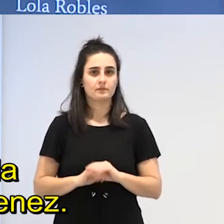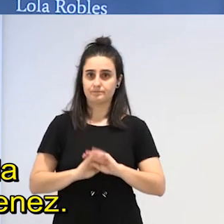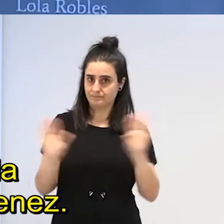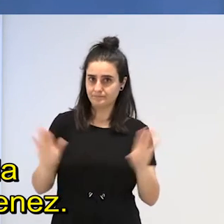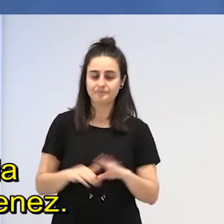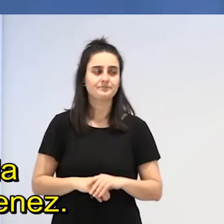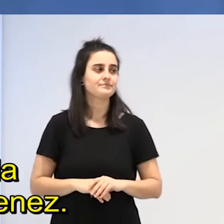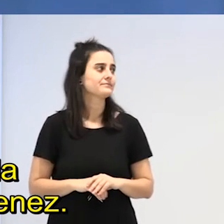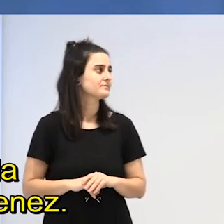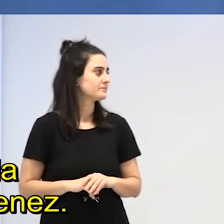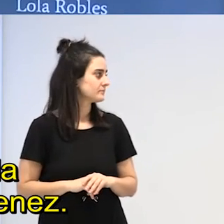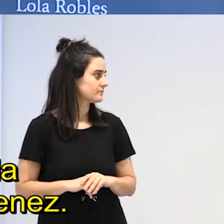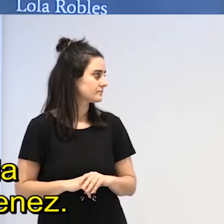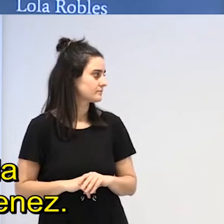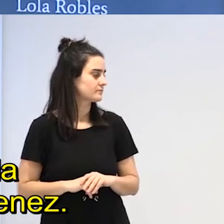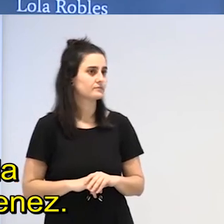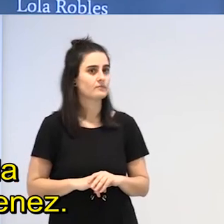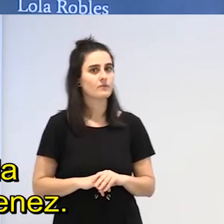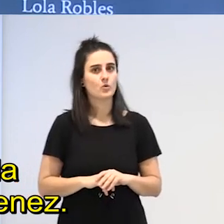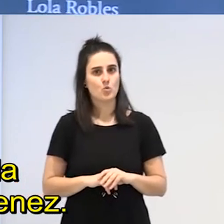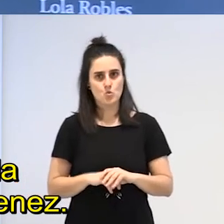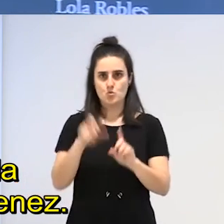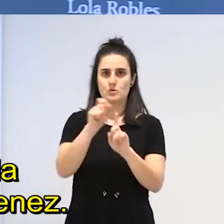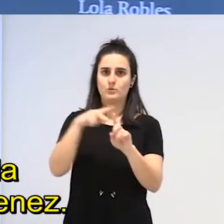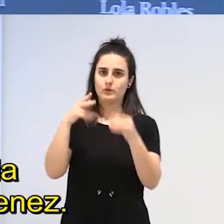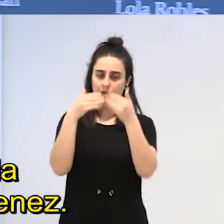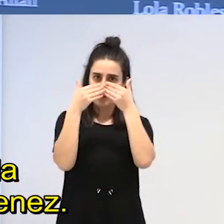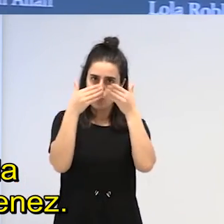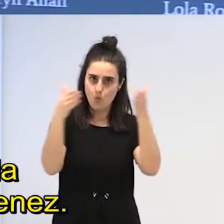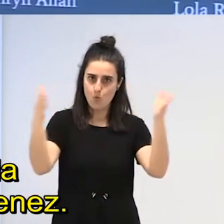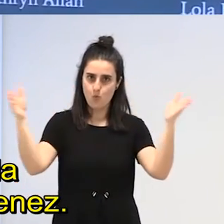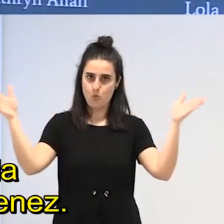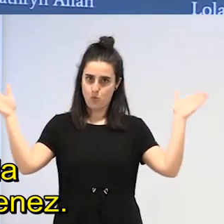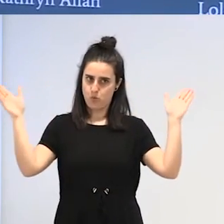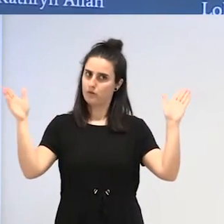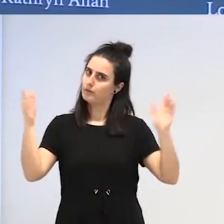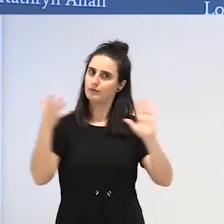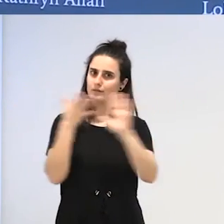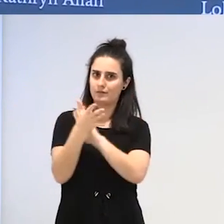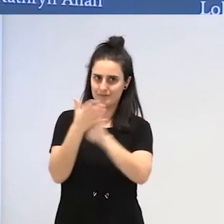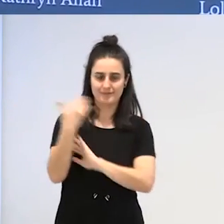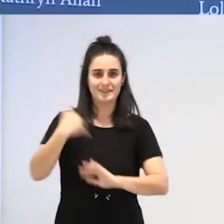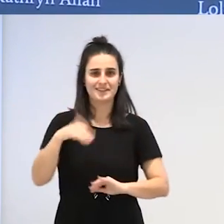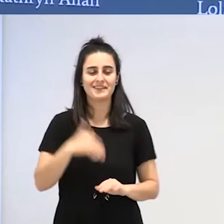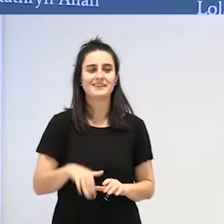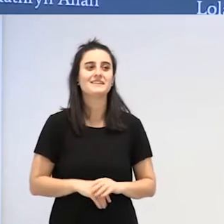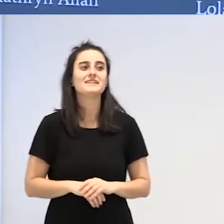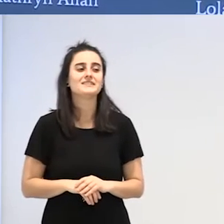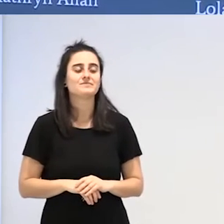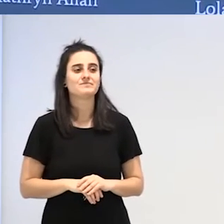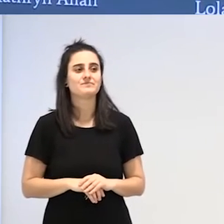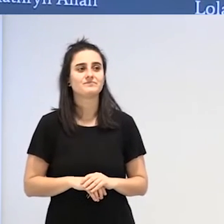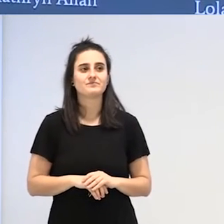Bueno, nahiko ikuspegi zabala eman digu Arratek ikusten duzuenez, badago